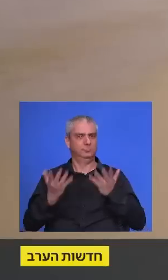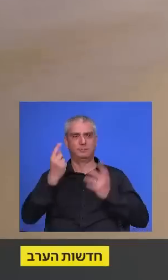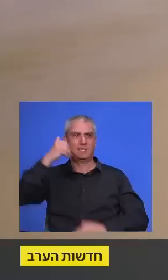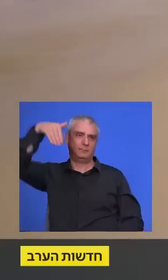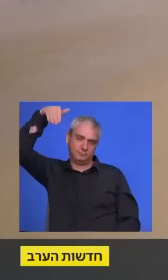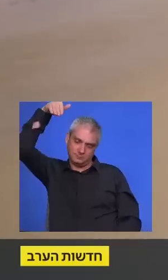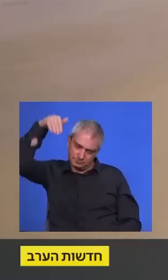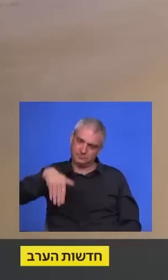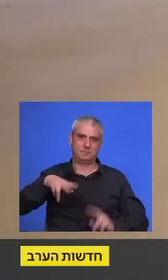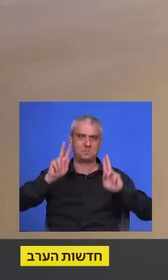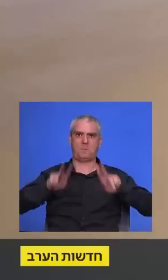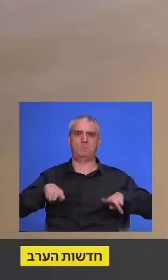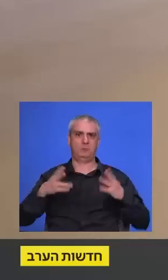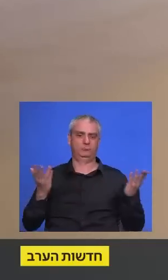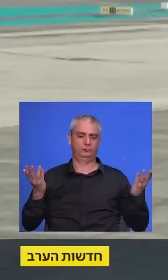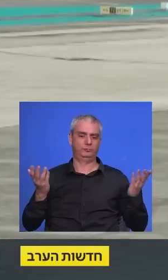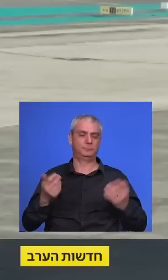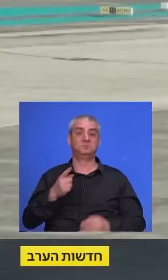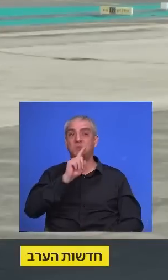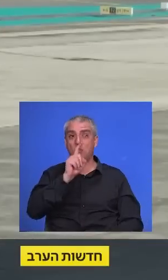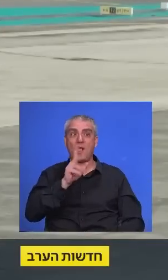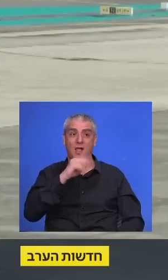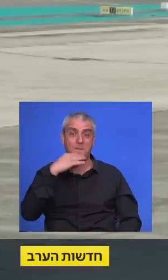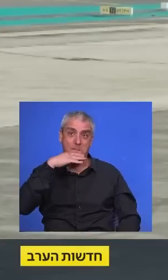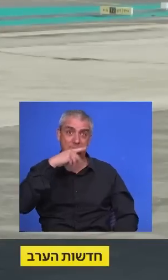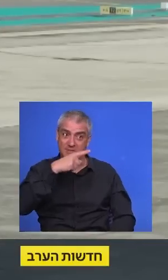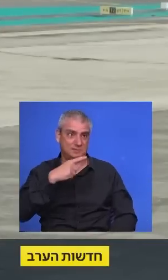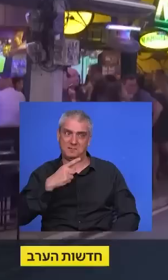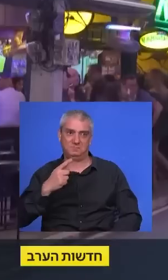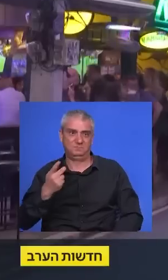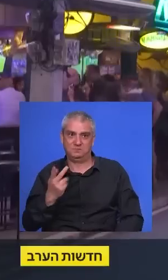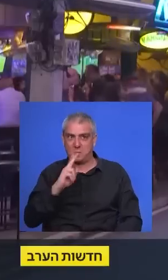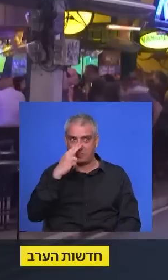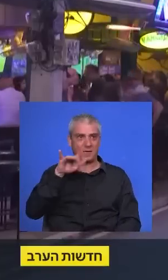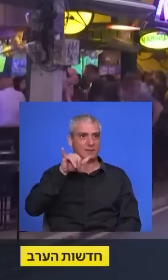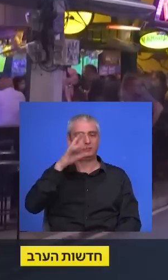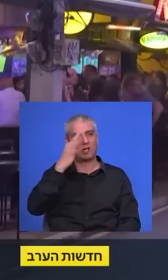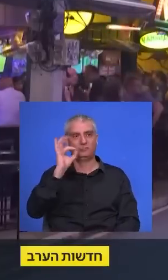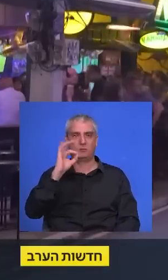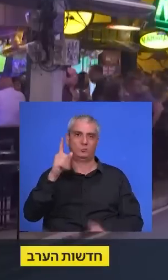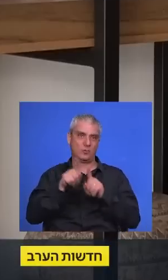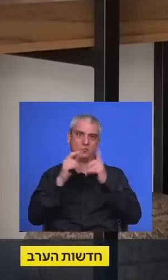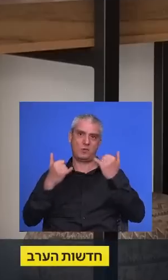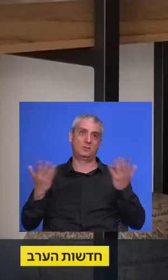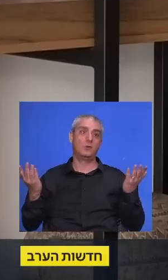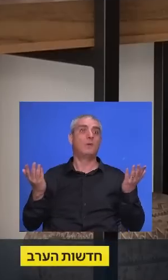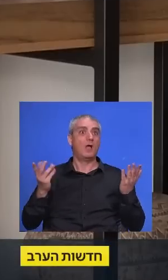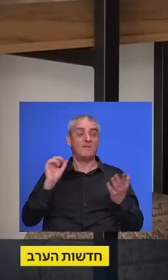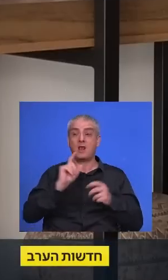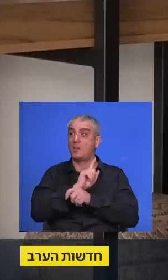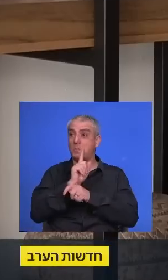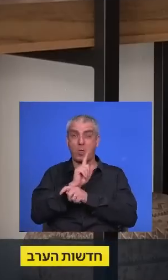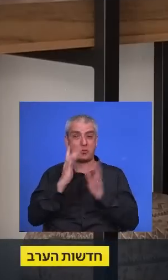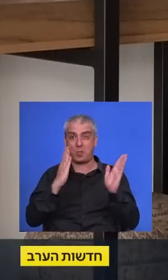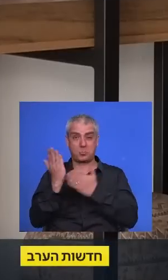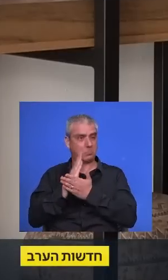המחיר כלפי מטה בצורה דרמטית. כנראה שגם בפסח בעוד שנתיים לא נראה טיסות ב-50% מאשר היום, אבל בעונות הביניים אין שום